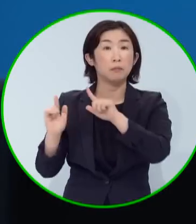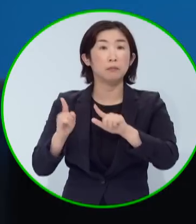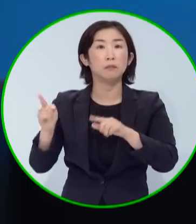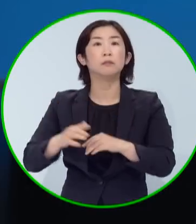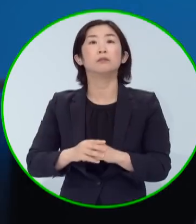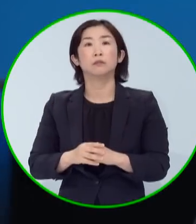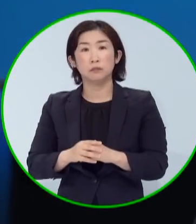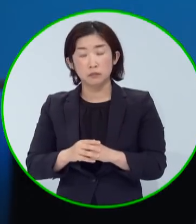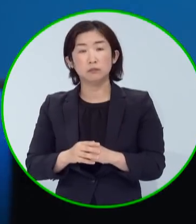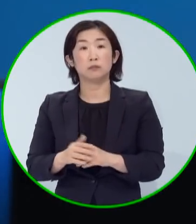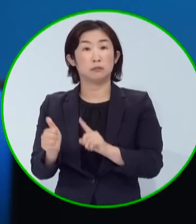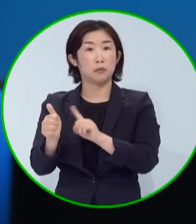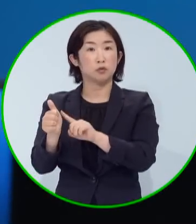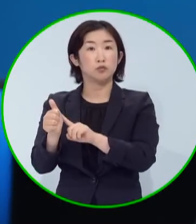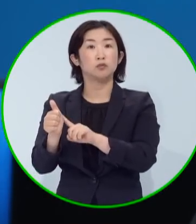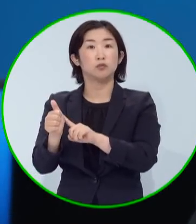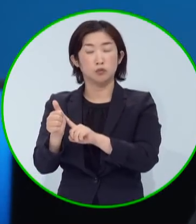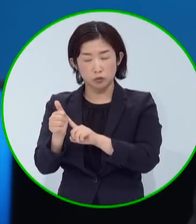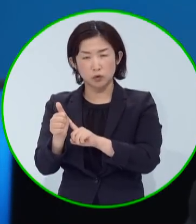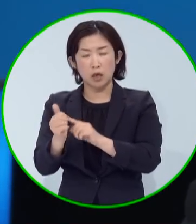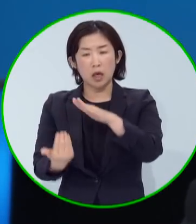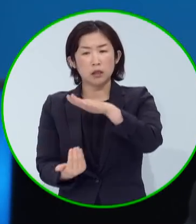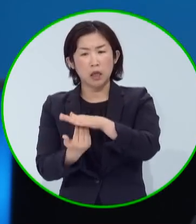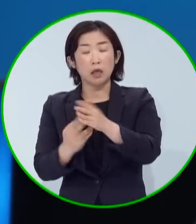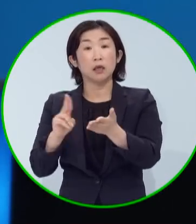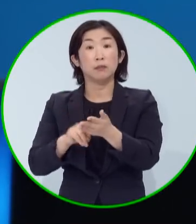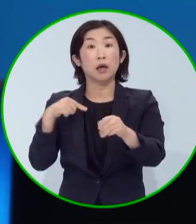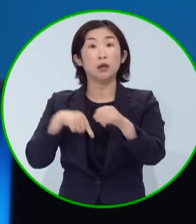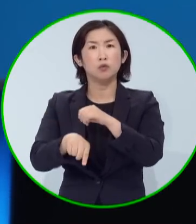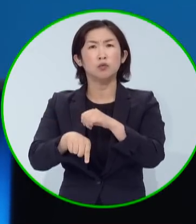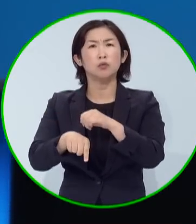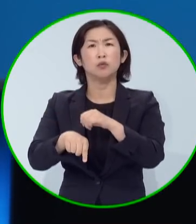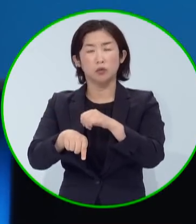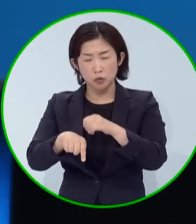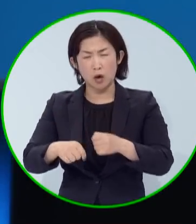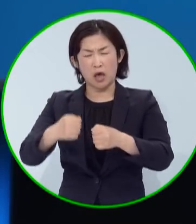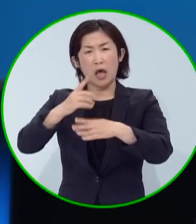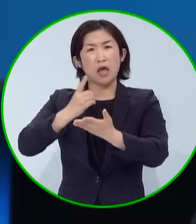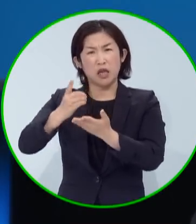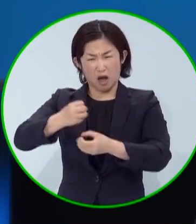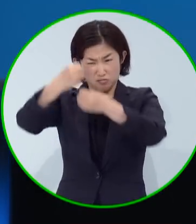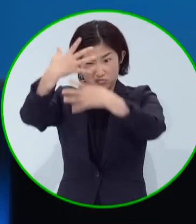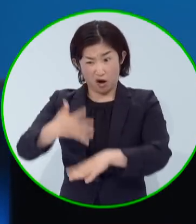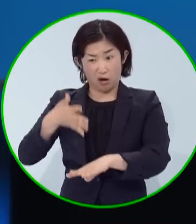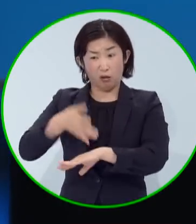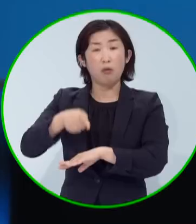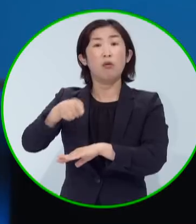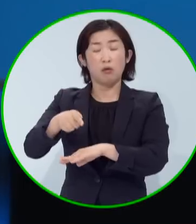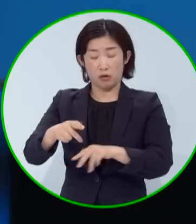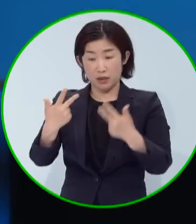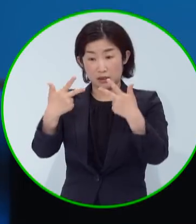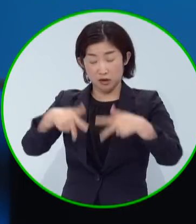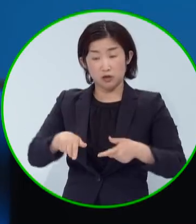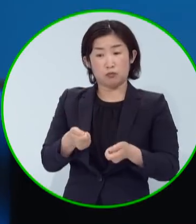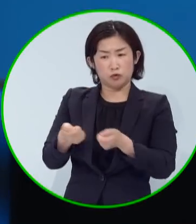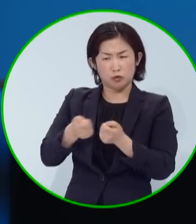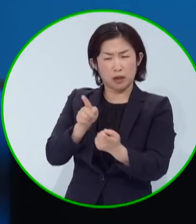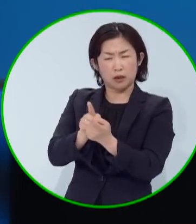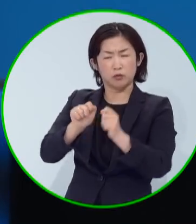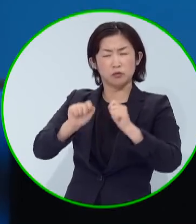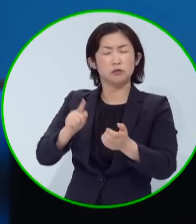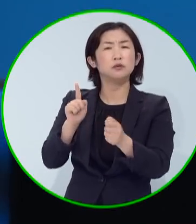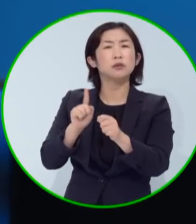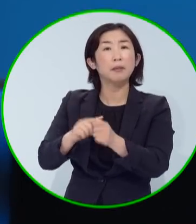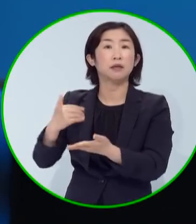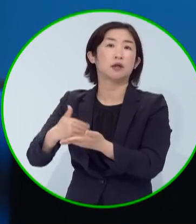ますマスク氏は制限を設けた理由を極端なレベルのデータ取得とシステム操作に対処するためと